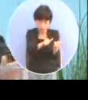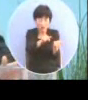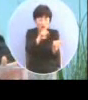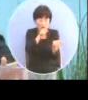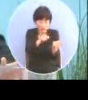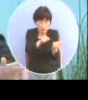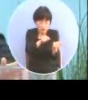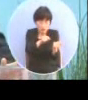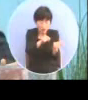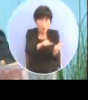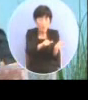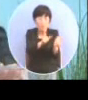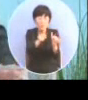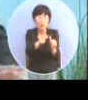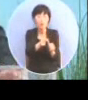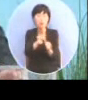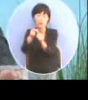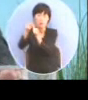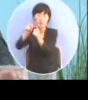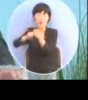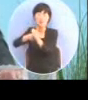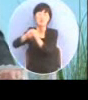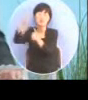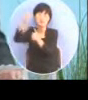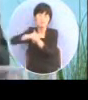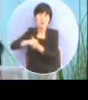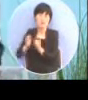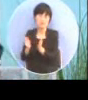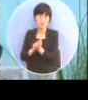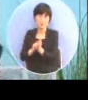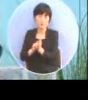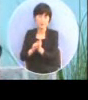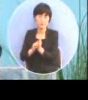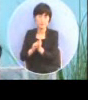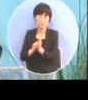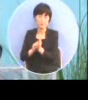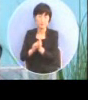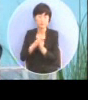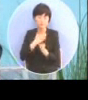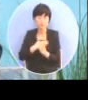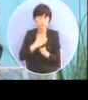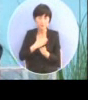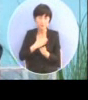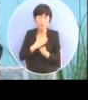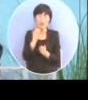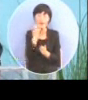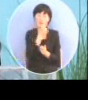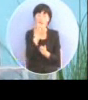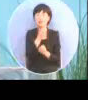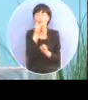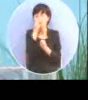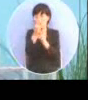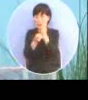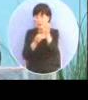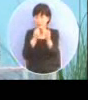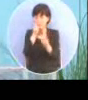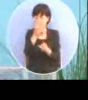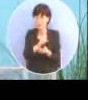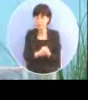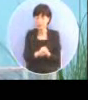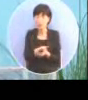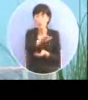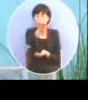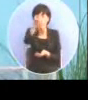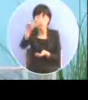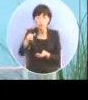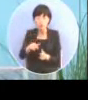hứa rằng Chúa cho chúng ta chìa khóa để bước ra hiện trường cứu sống nhiều người, đó là lời hứa. 베드로의 고백입니다. Lời Phêrô xưng nhận hôm nay là như vậy. 이게 우리 복음반자의